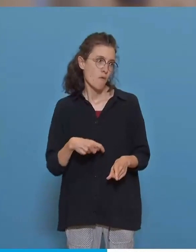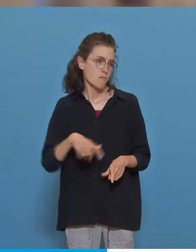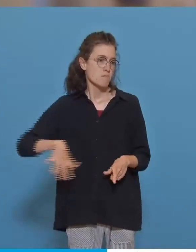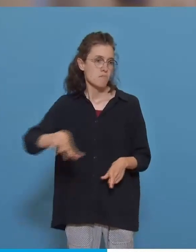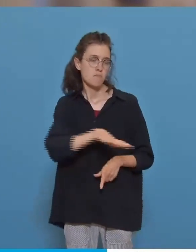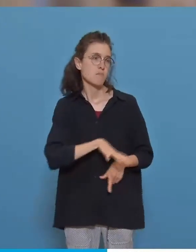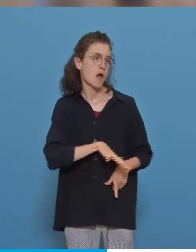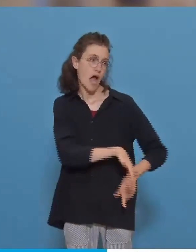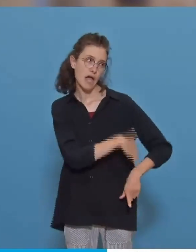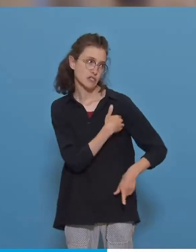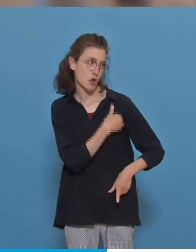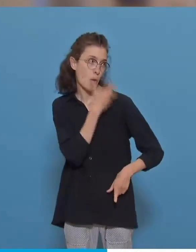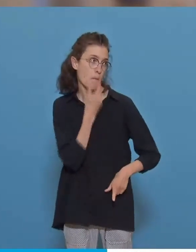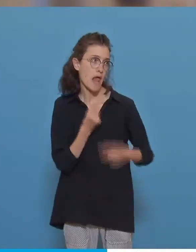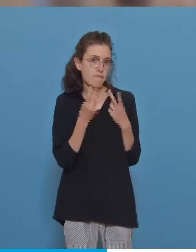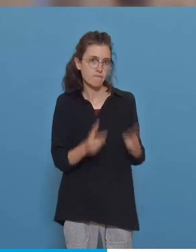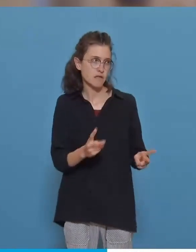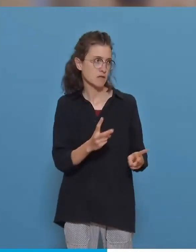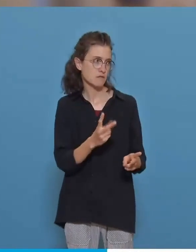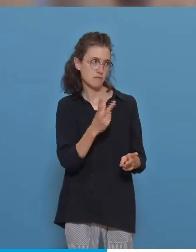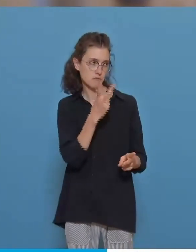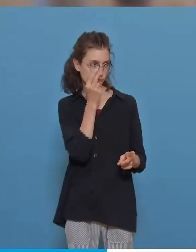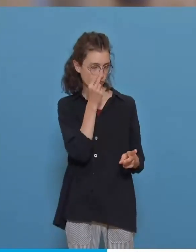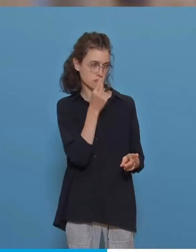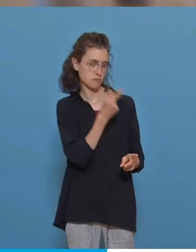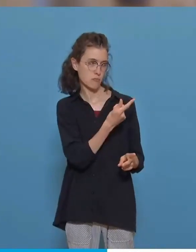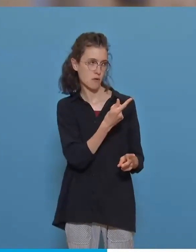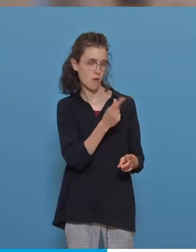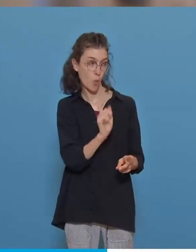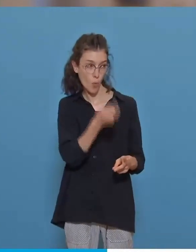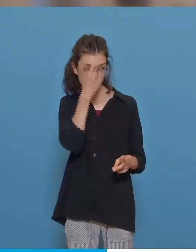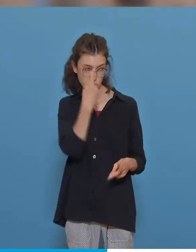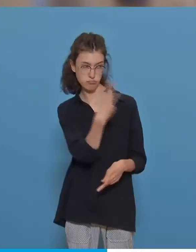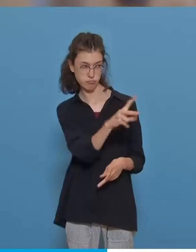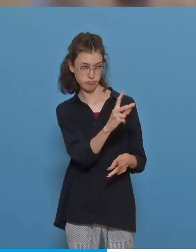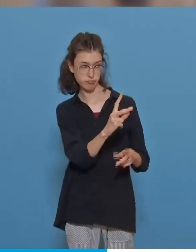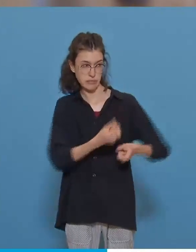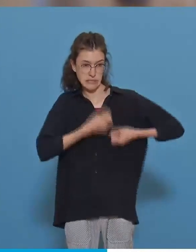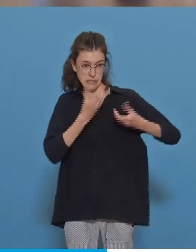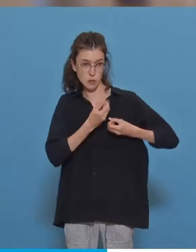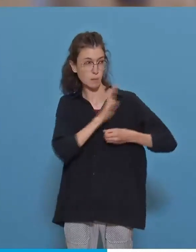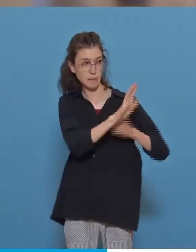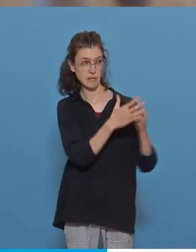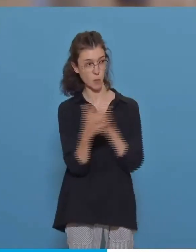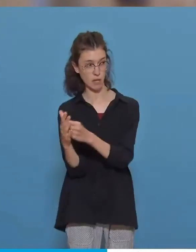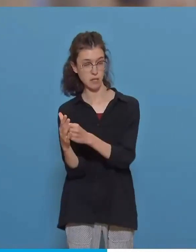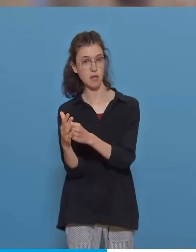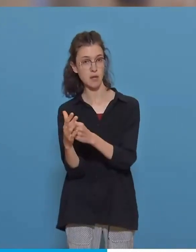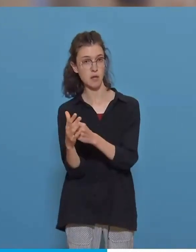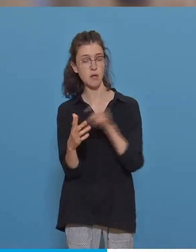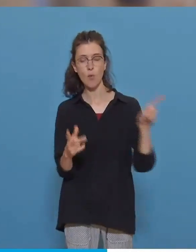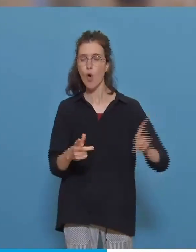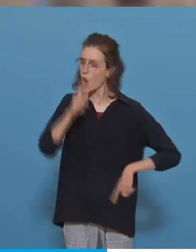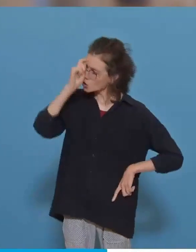l'ensemble de nos satellites, aient bien conscience du discours de la droite. C'est « on vous salue, mais avec nous, pas d'augmentation de la